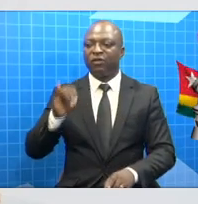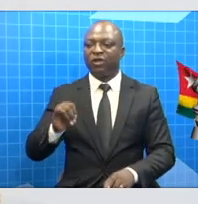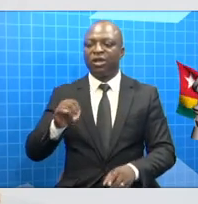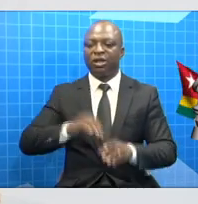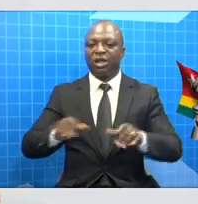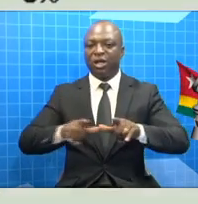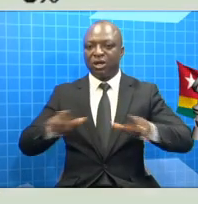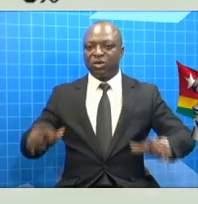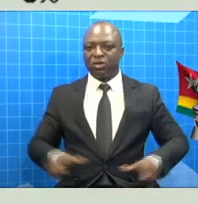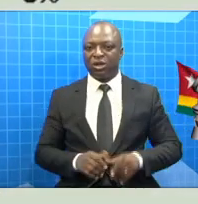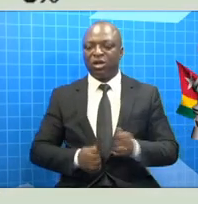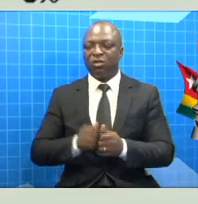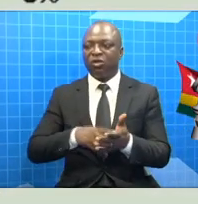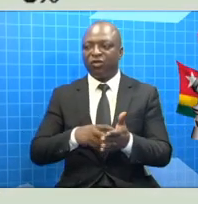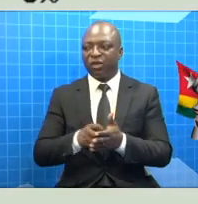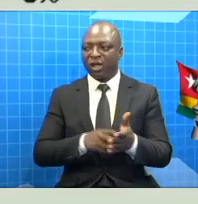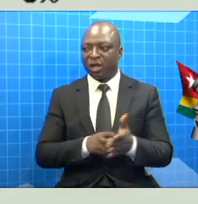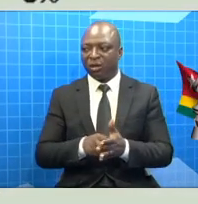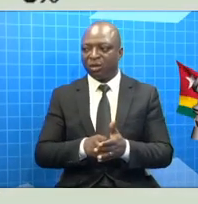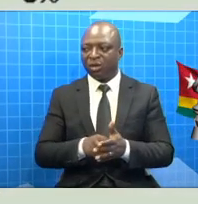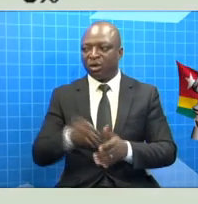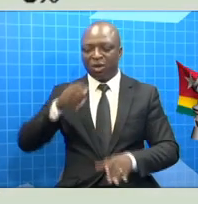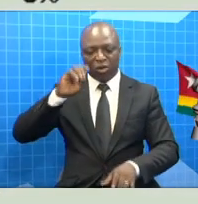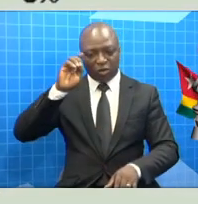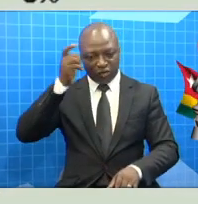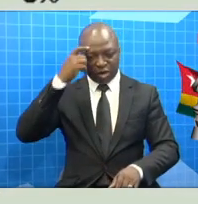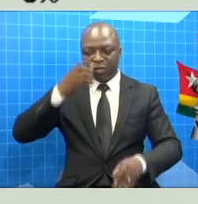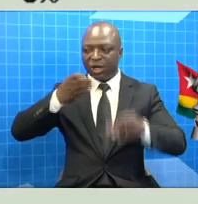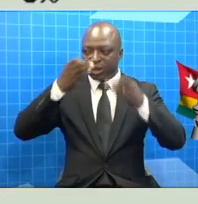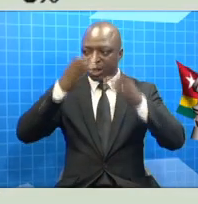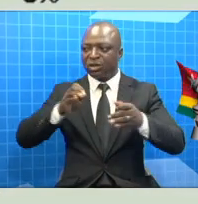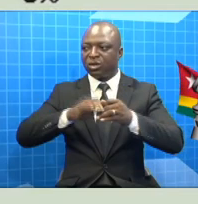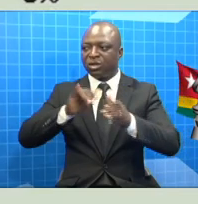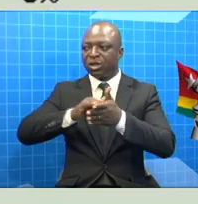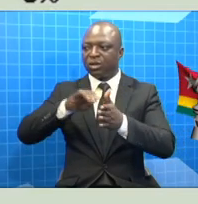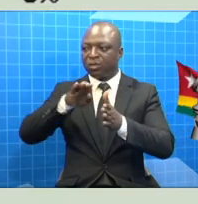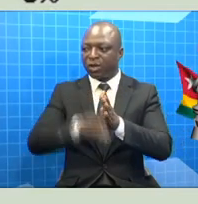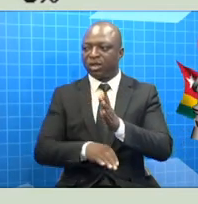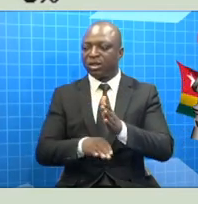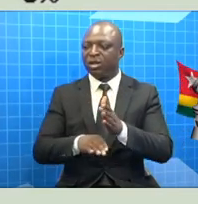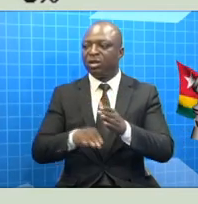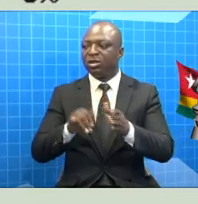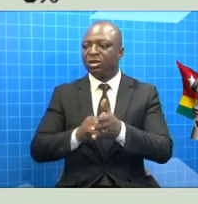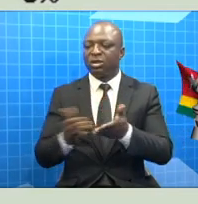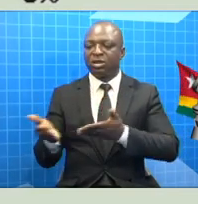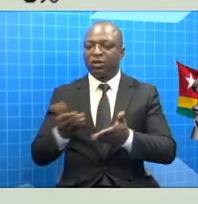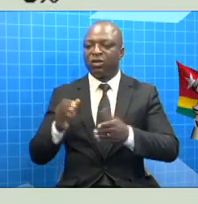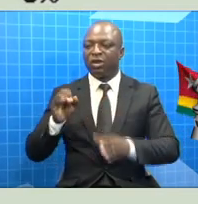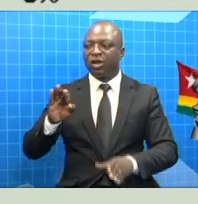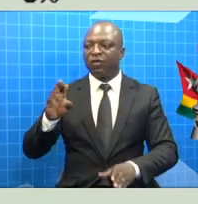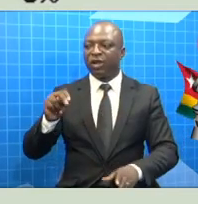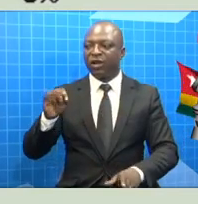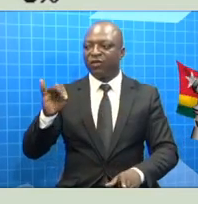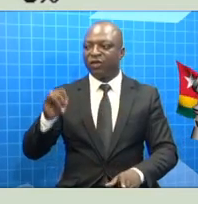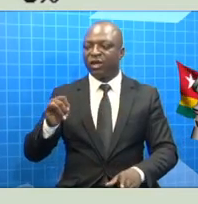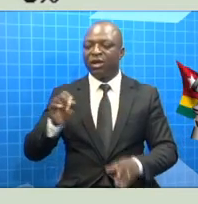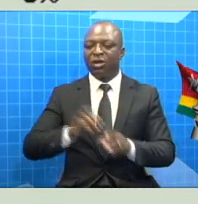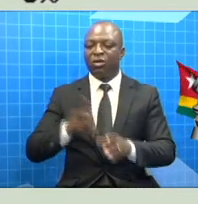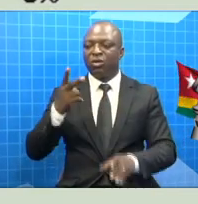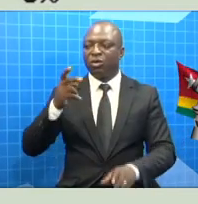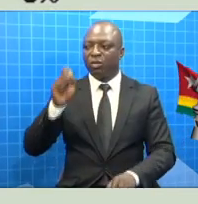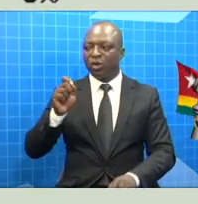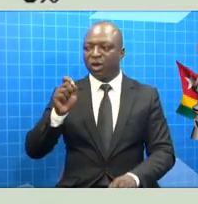plus vulnérables. Le gouvernement décide de la baisse des taux d'intérêt des services du FNFI de 2